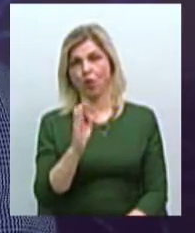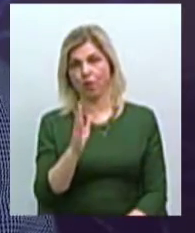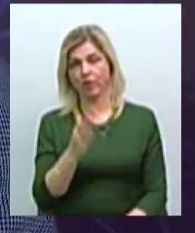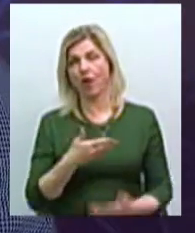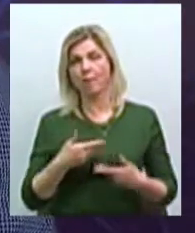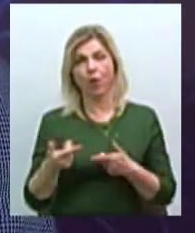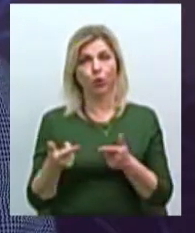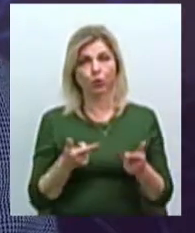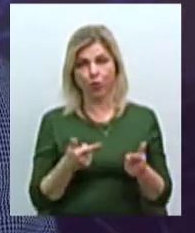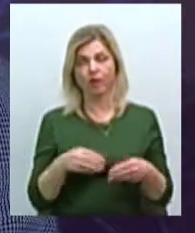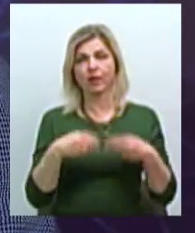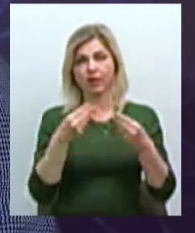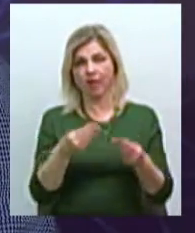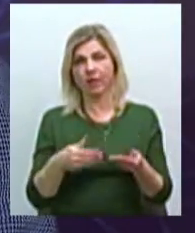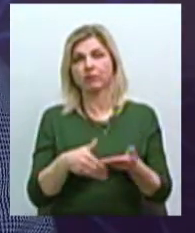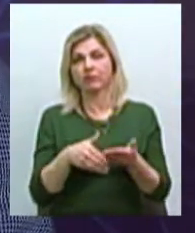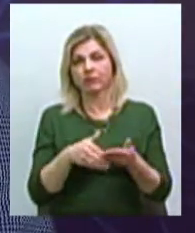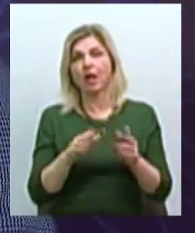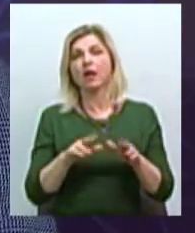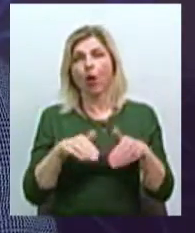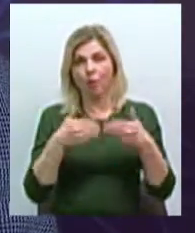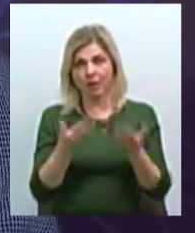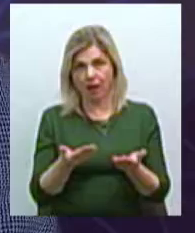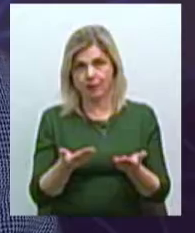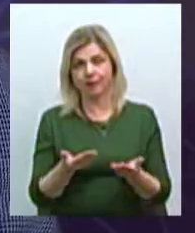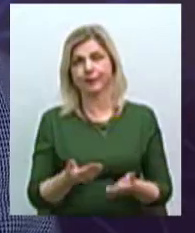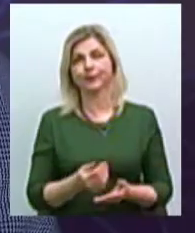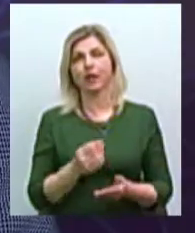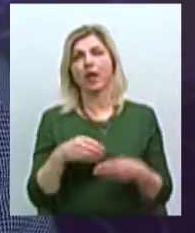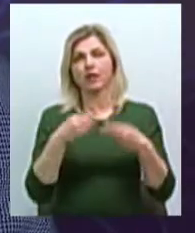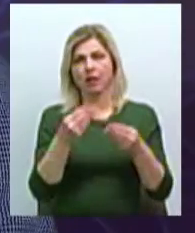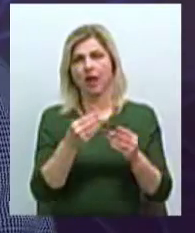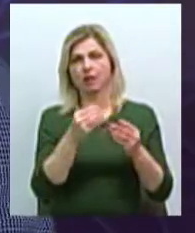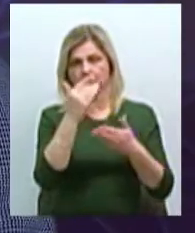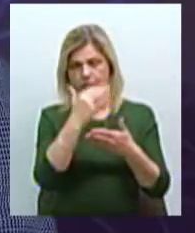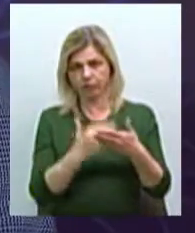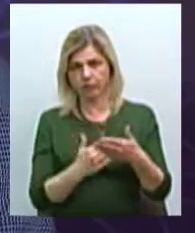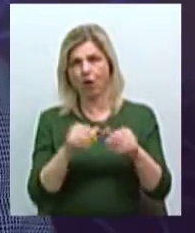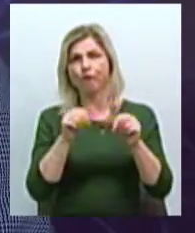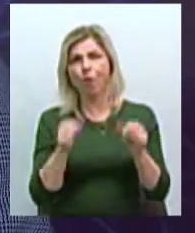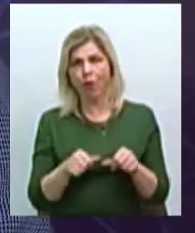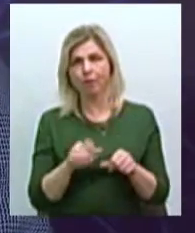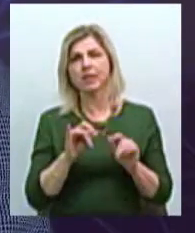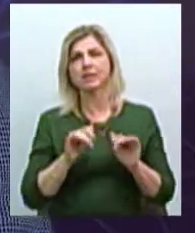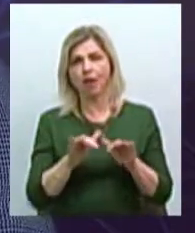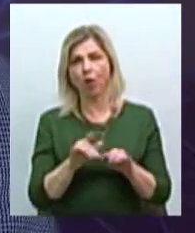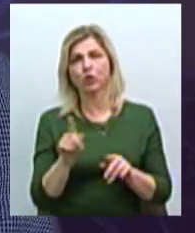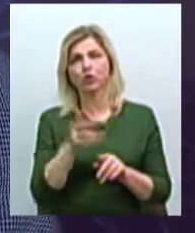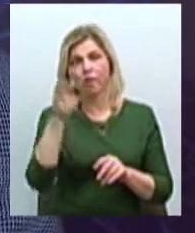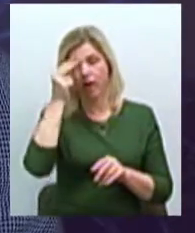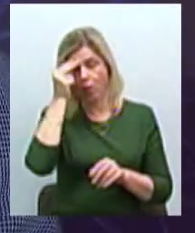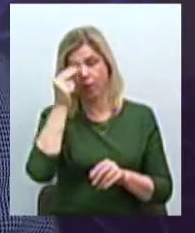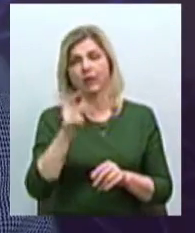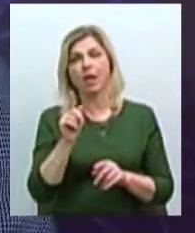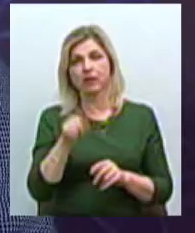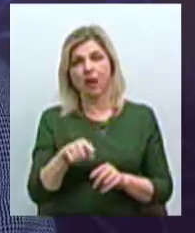надати методичні рекомендації, готові надати текст програми, форми, заходи, які в ній враховані. Навіть